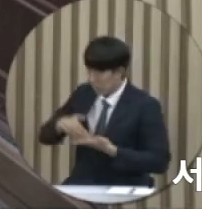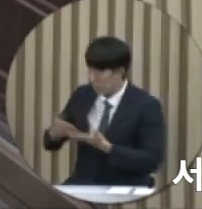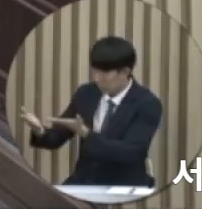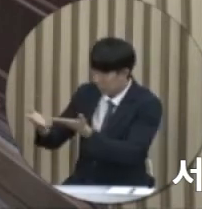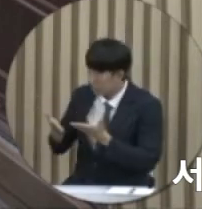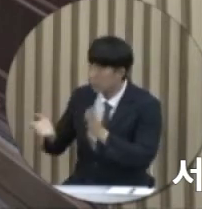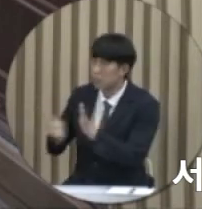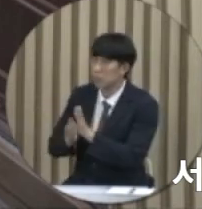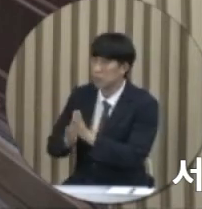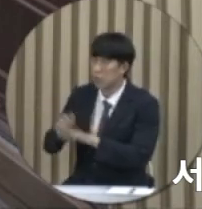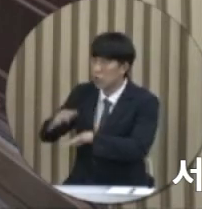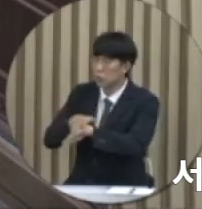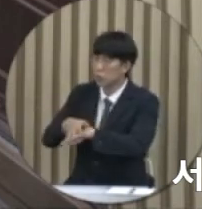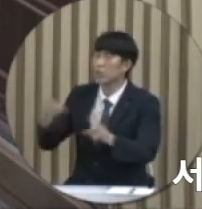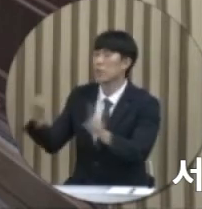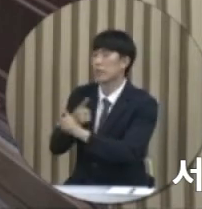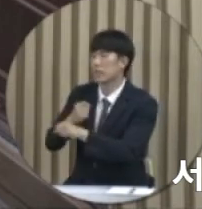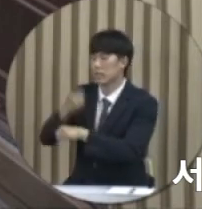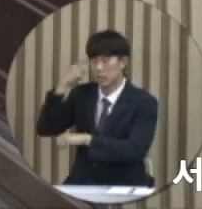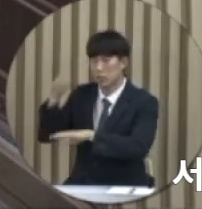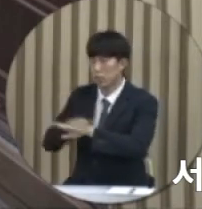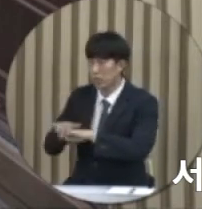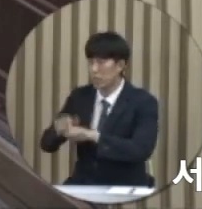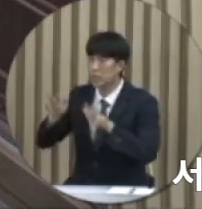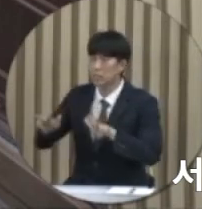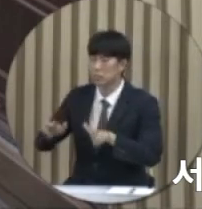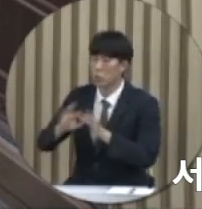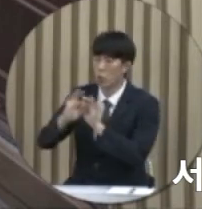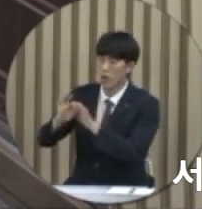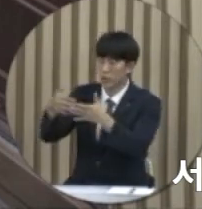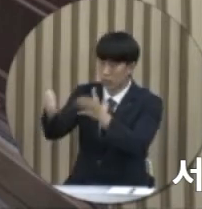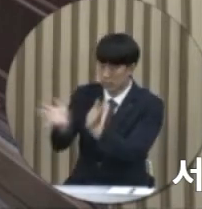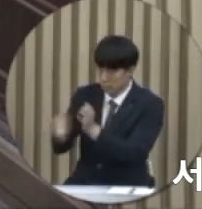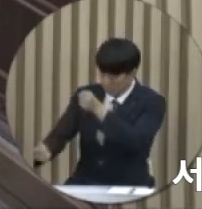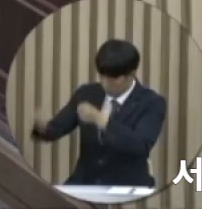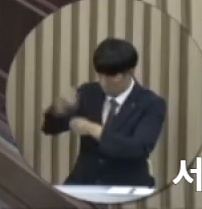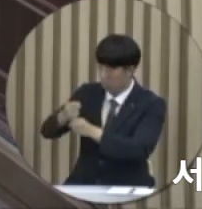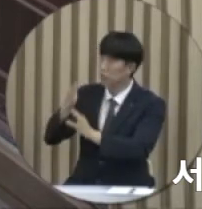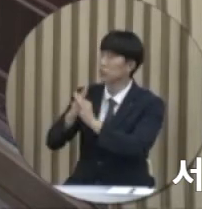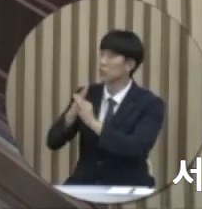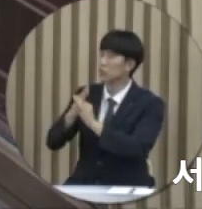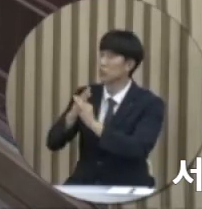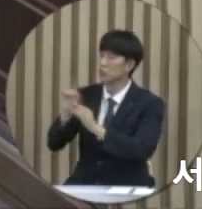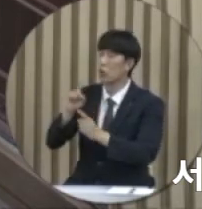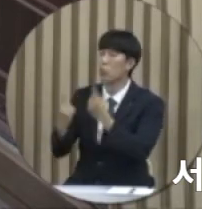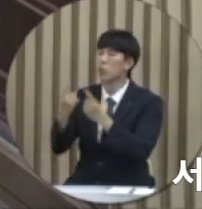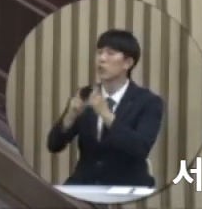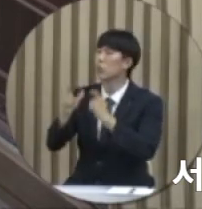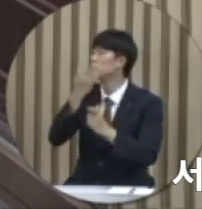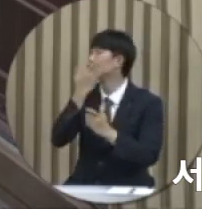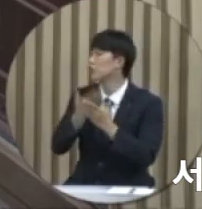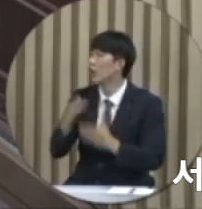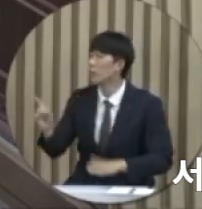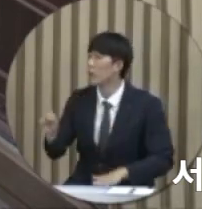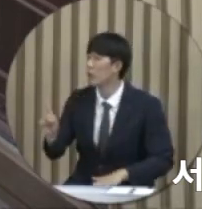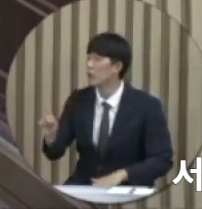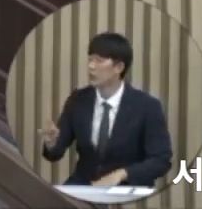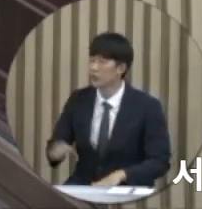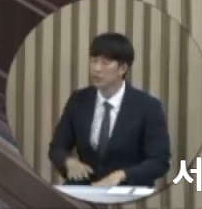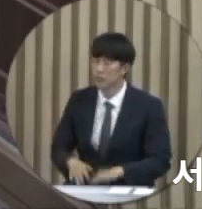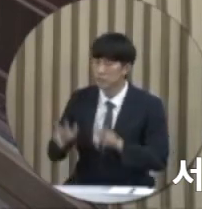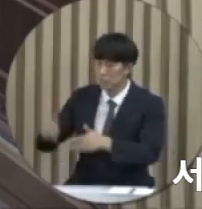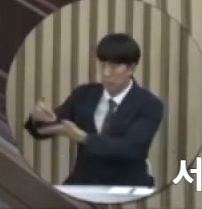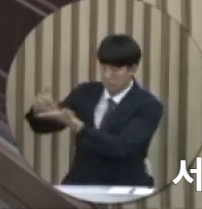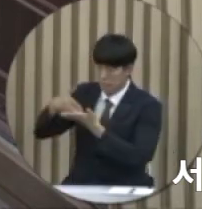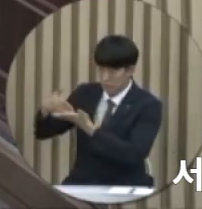담으려고 하고 있고요. 우선 저희가 관련 팀을 만들고 있습니다. 무엇보다도 중요한 게 이제는